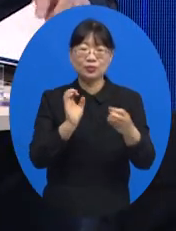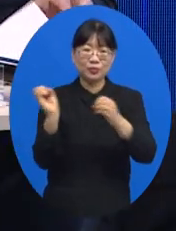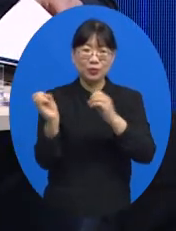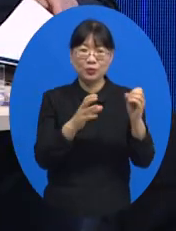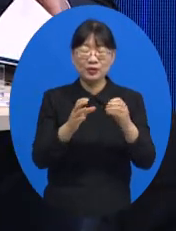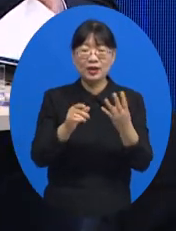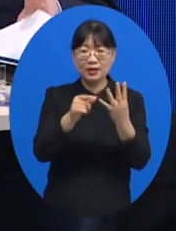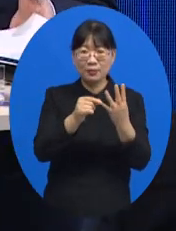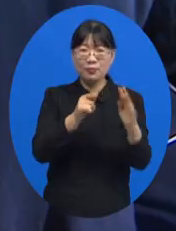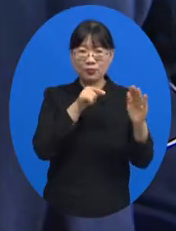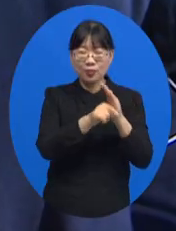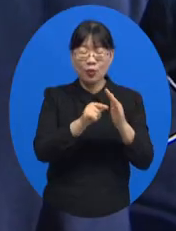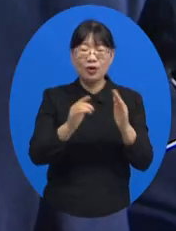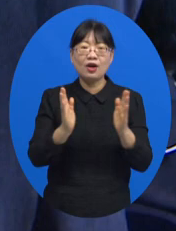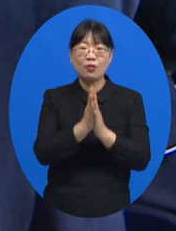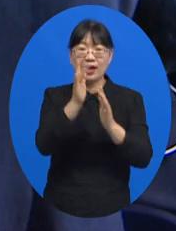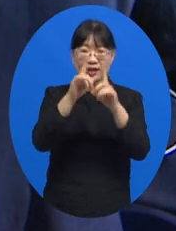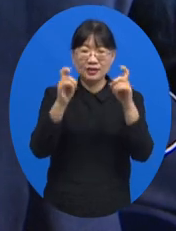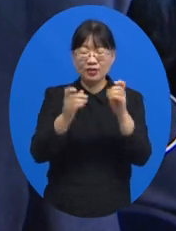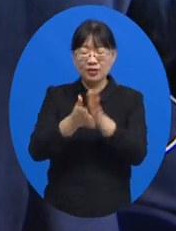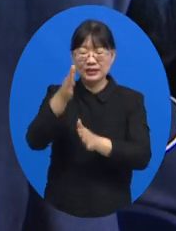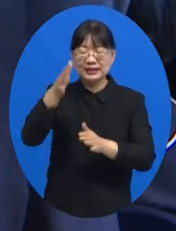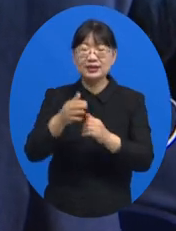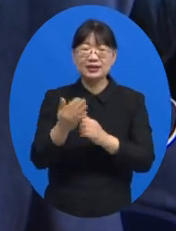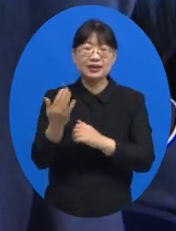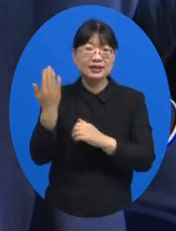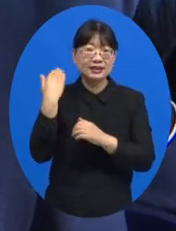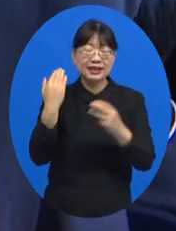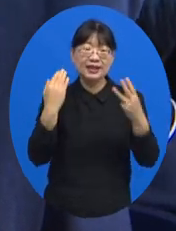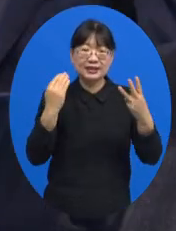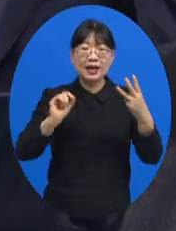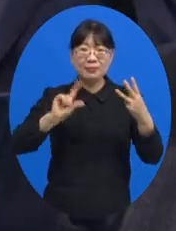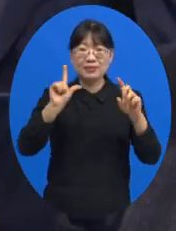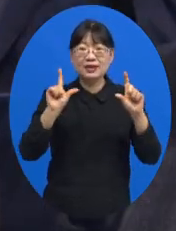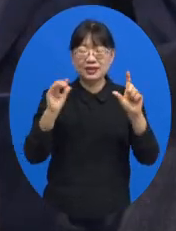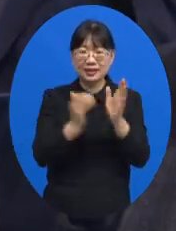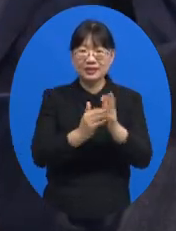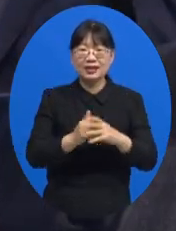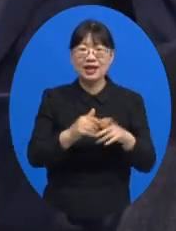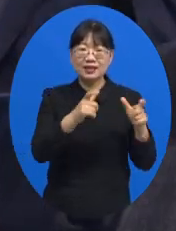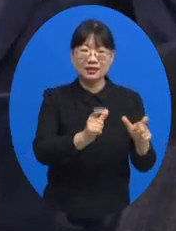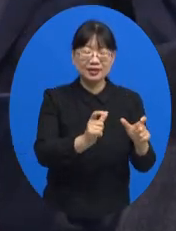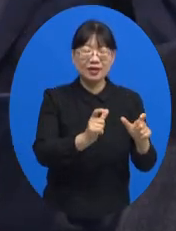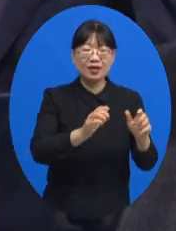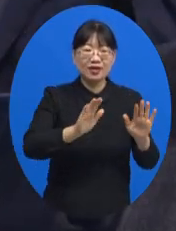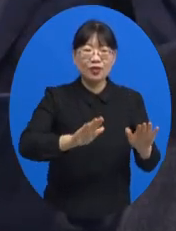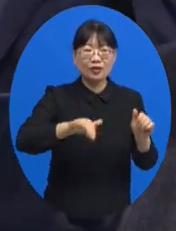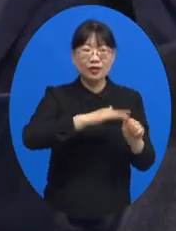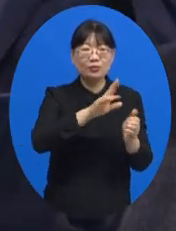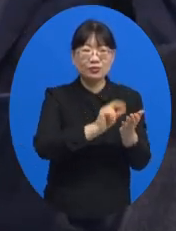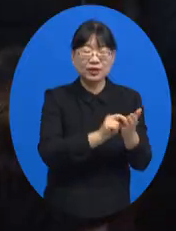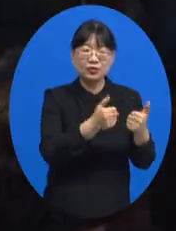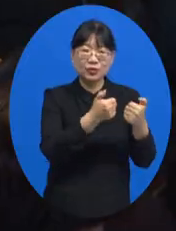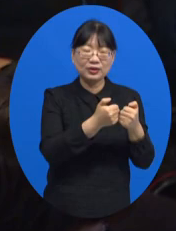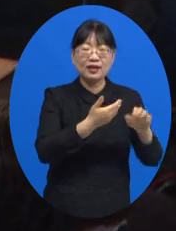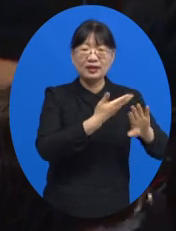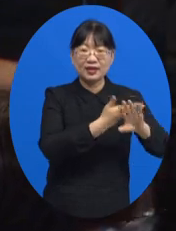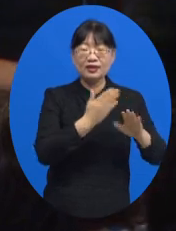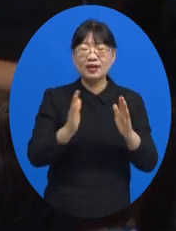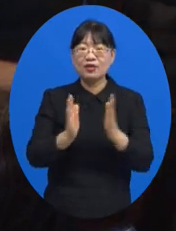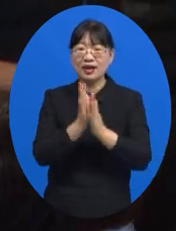곳은 화성시입니다 지난 3회까지의 맞선 토크가 지역 현안을 주제로 논의된 것과 달리